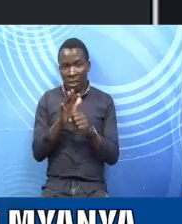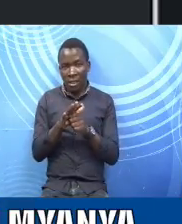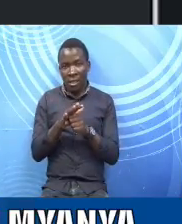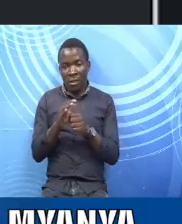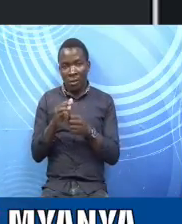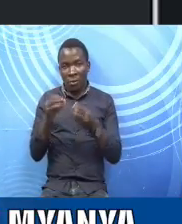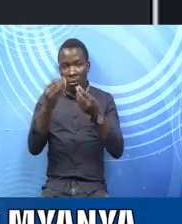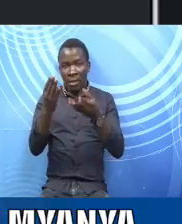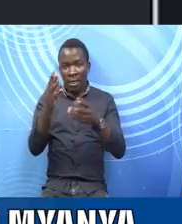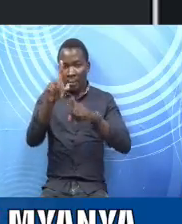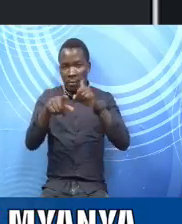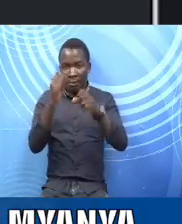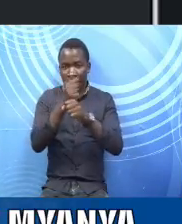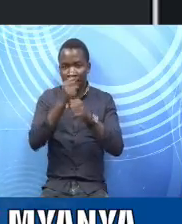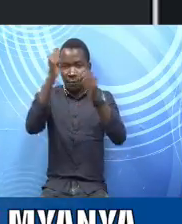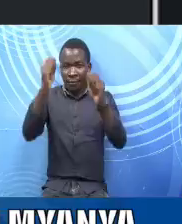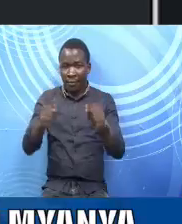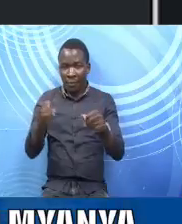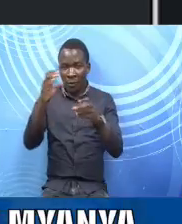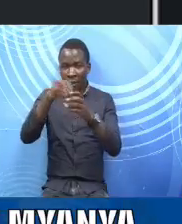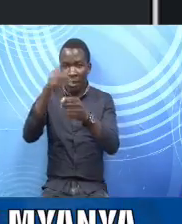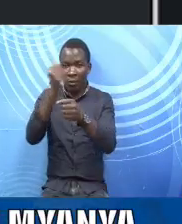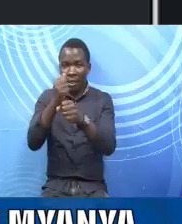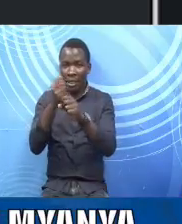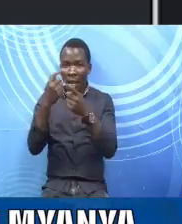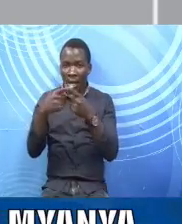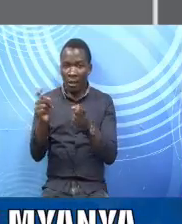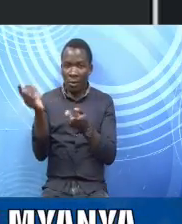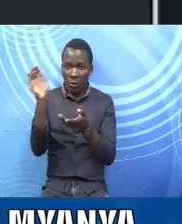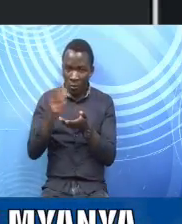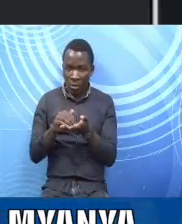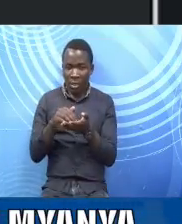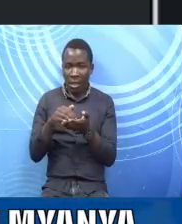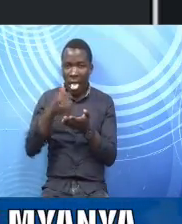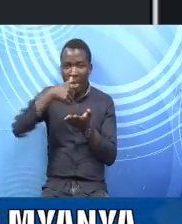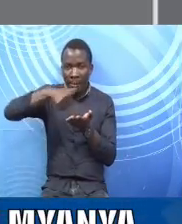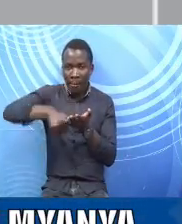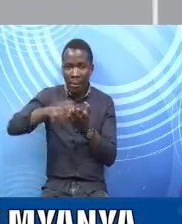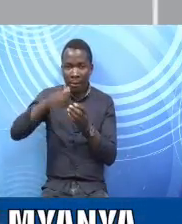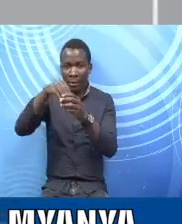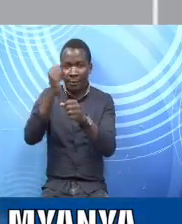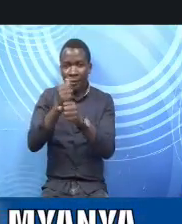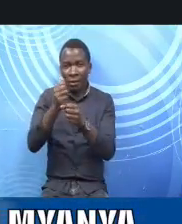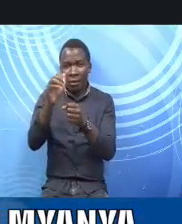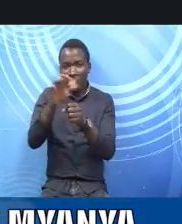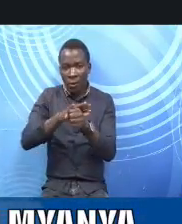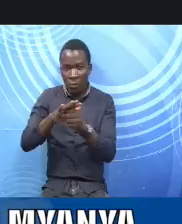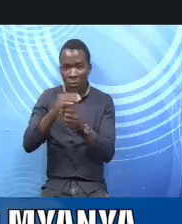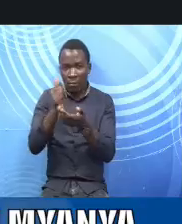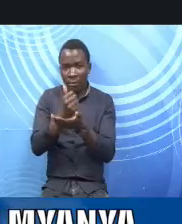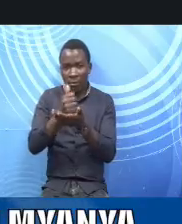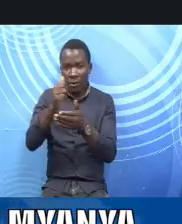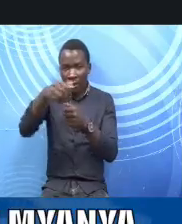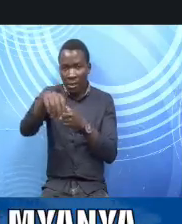ibizamini tukabashyira mu myanya ariko n'ubundi amabaru babashyira mu kazi ndetse no kuzuza dosiye zabyo